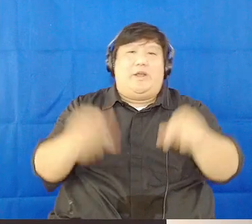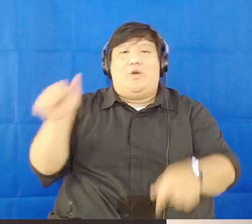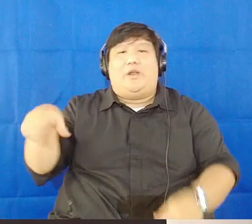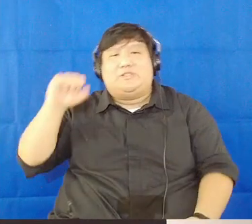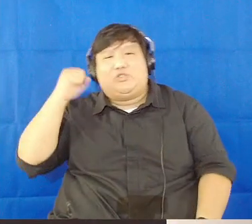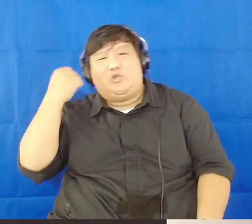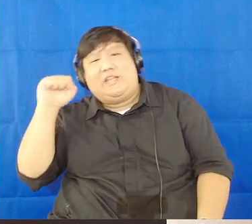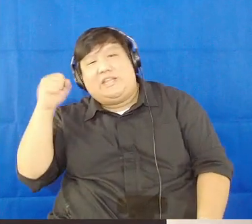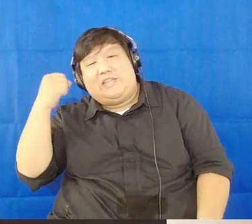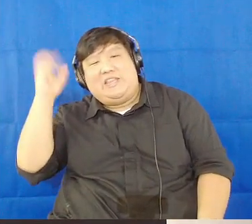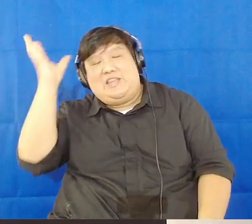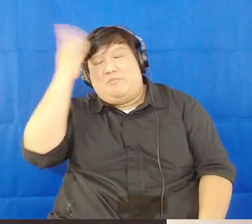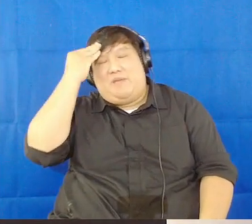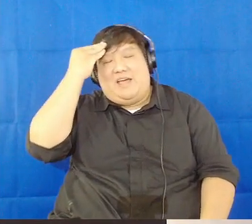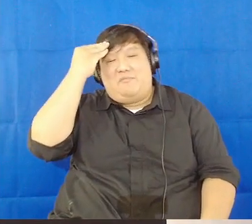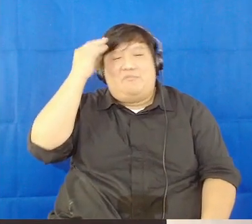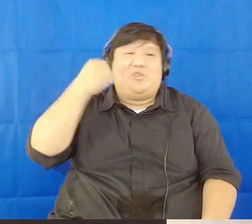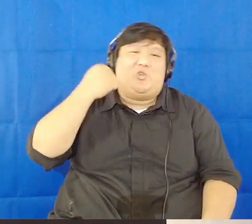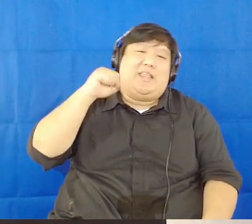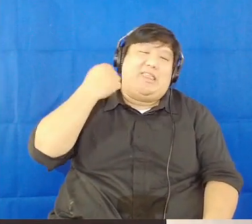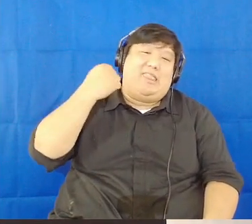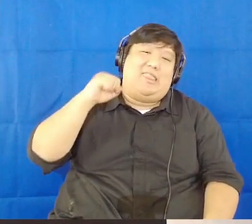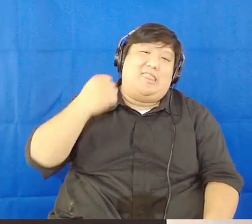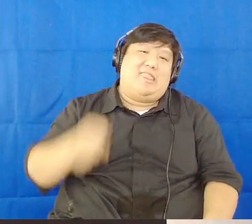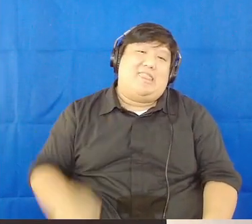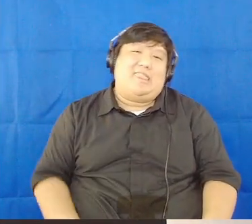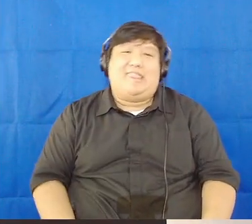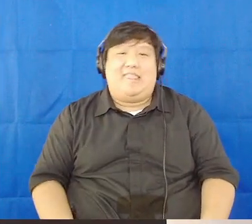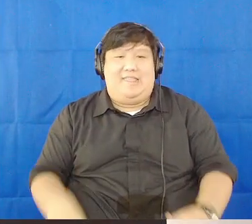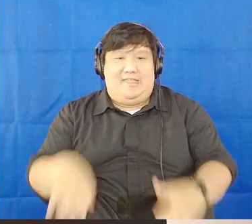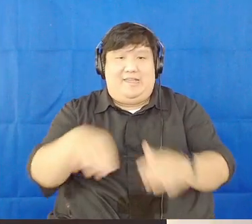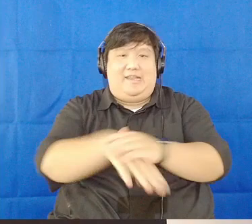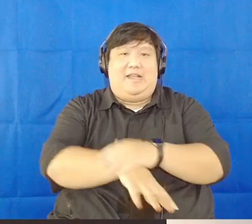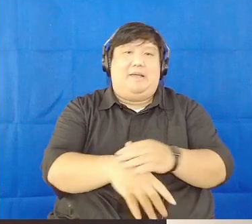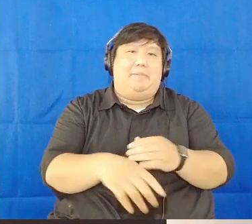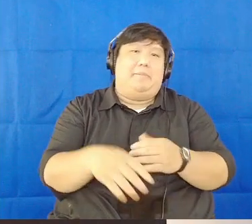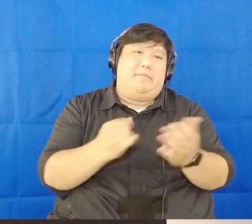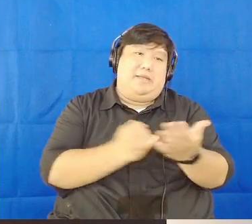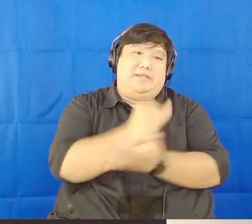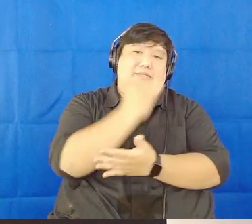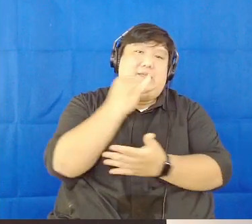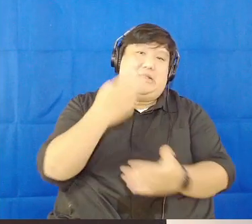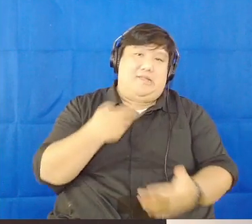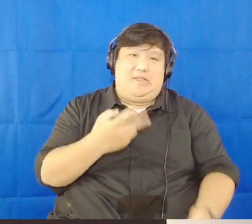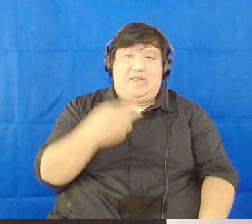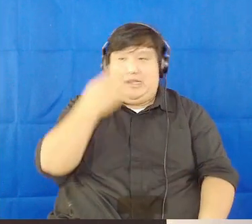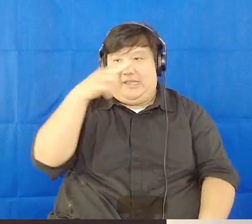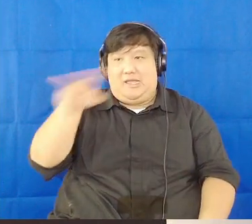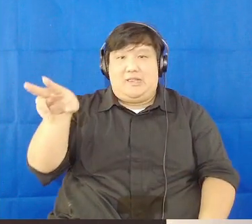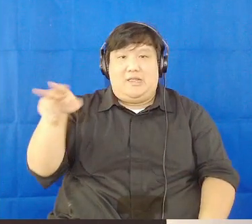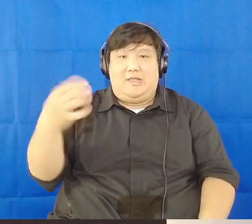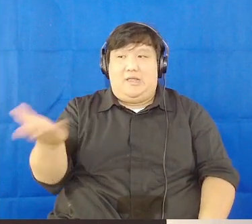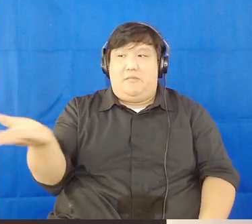memahami apalagi menerima. Maka kemudian dalam bacaan Injil kita juga lihat, mereka pun hanya sampai kepada, loh dia itu